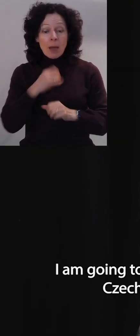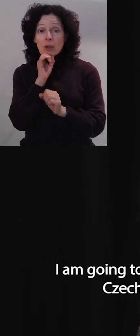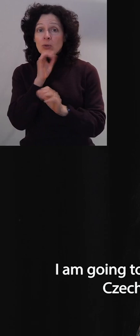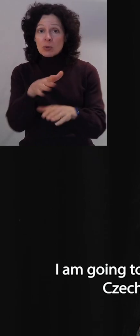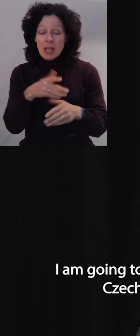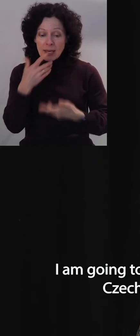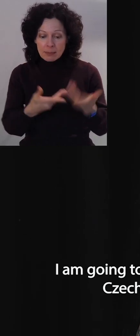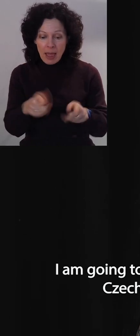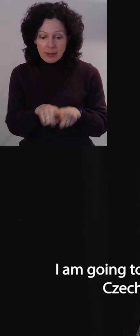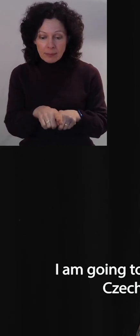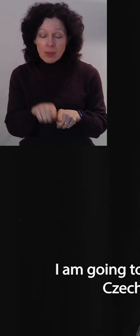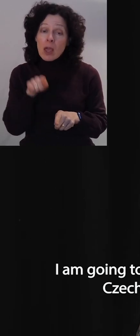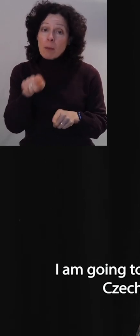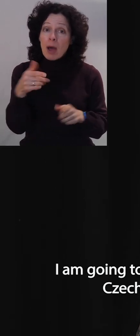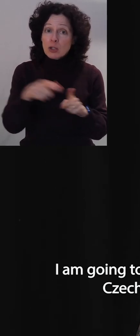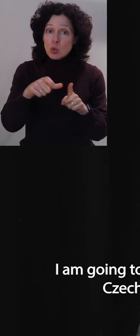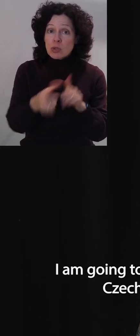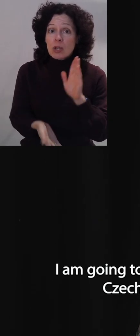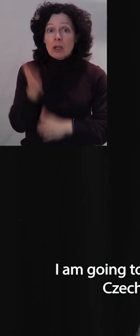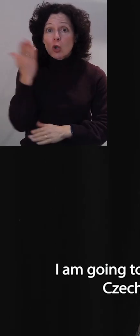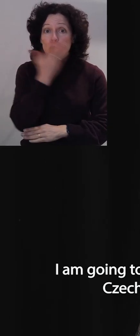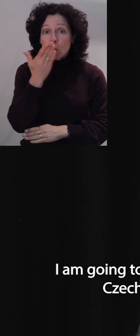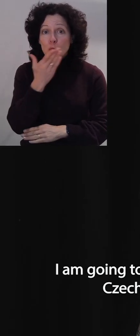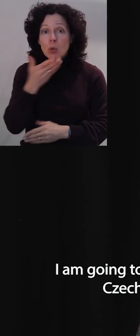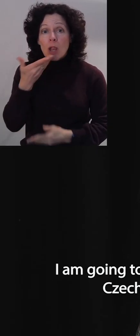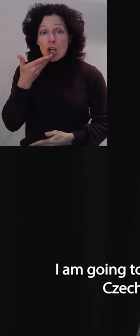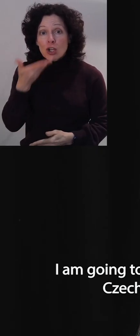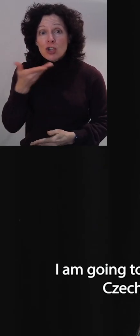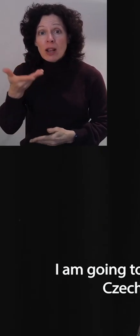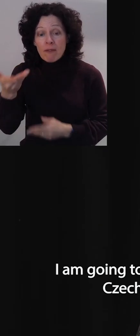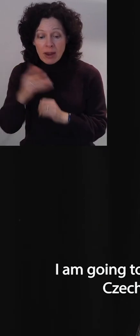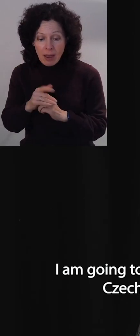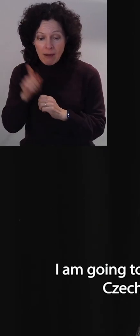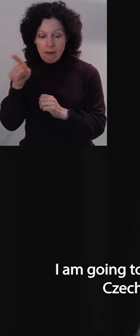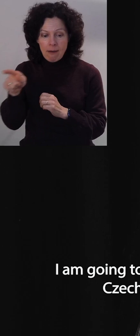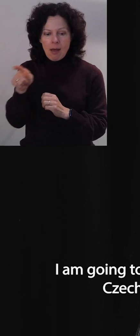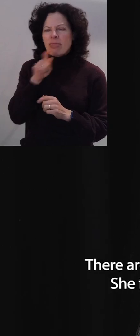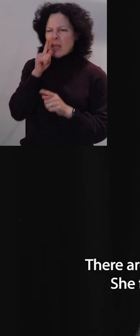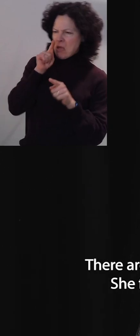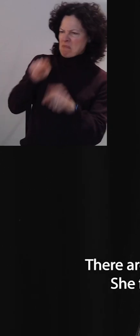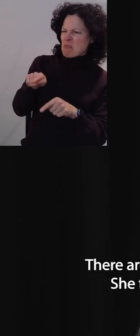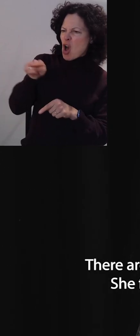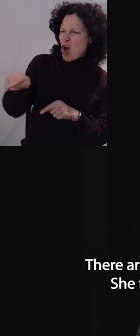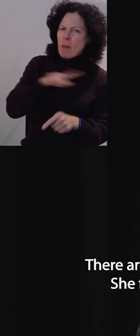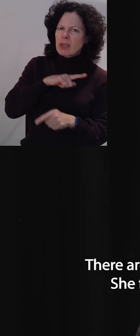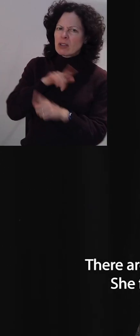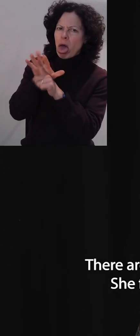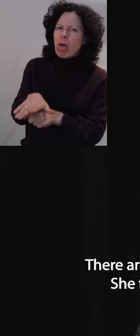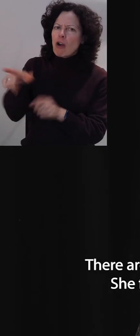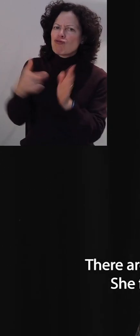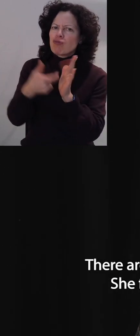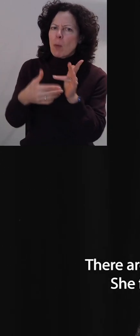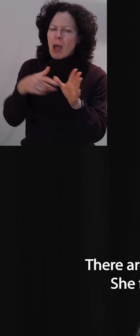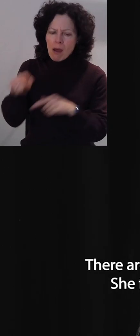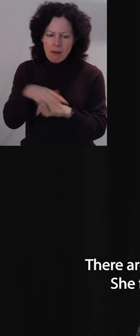to řeknu prostě tak, když chodila v Česku do školy, tak tam jí nadávali, že je Romka. A tady, když chodí